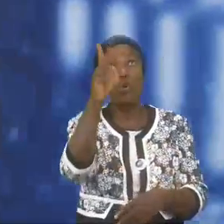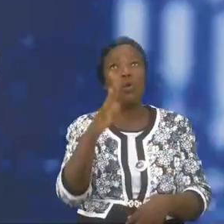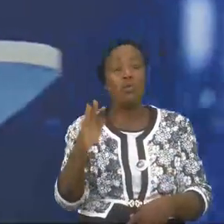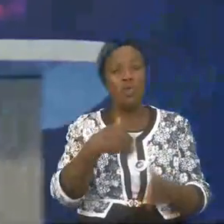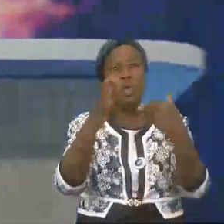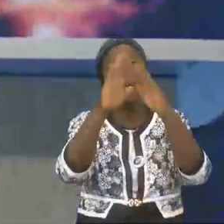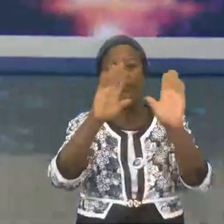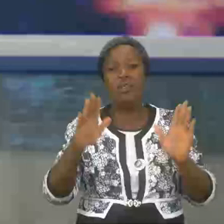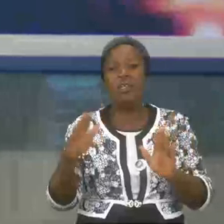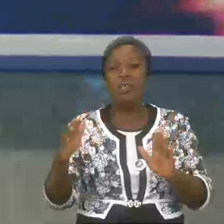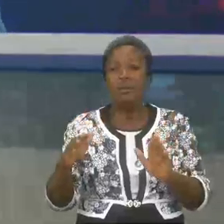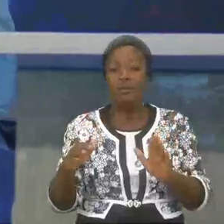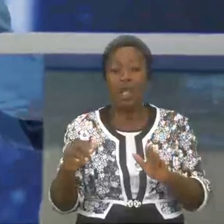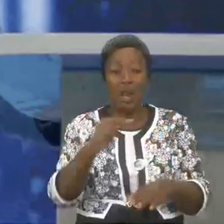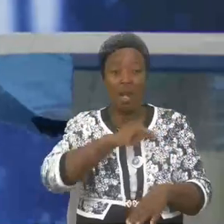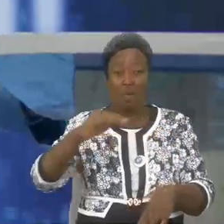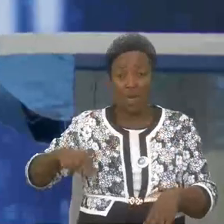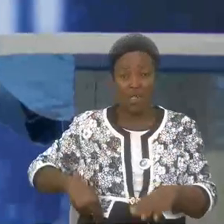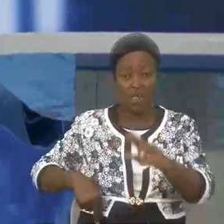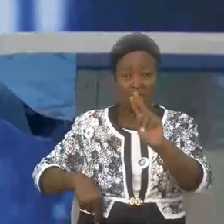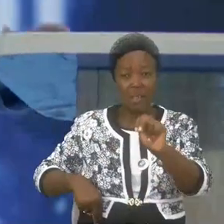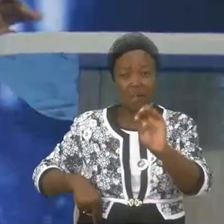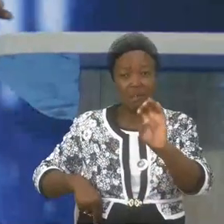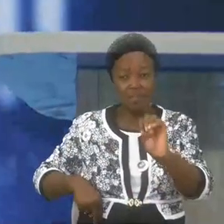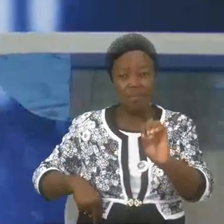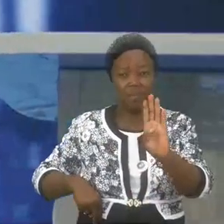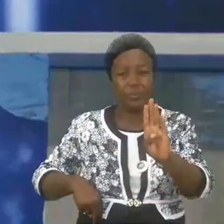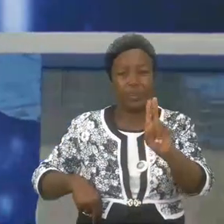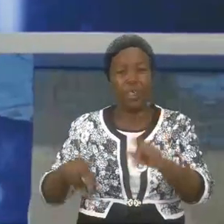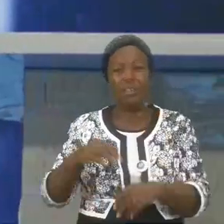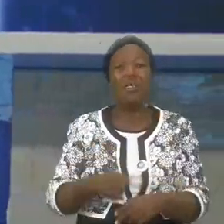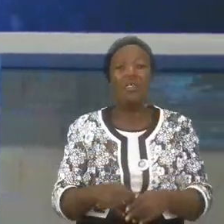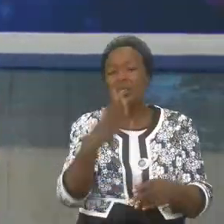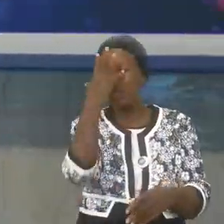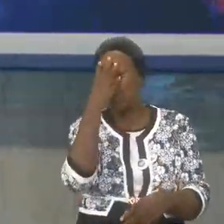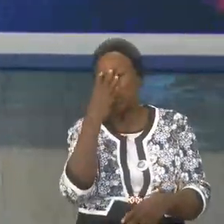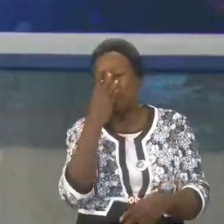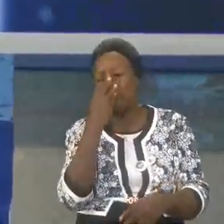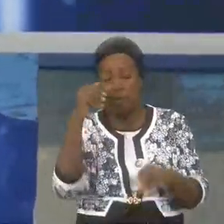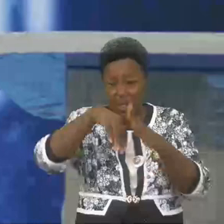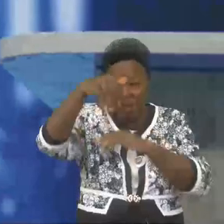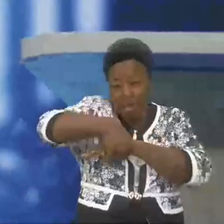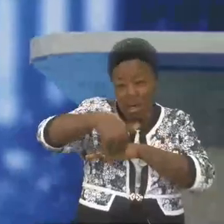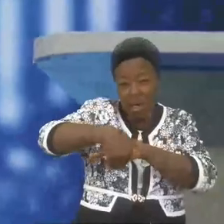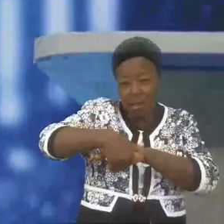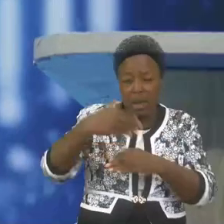ciel. Nebuchadnezzar a dormi dans la nuit. Avant de dormir, il